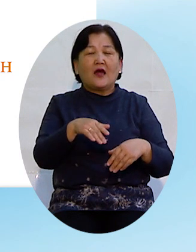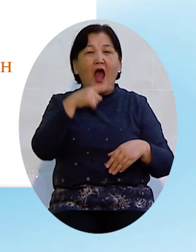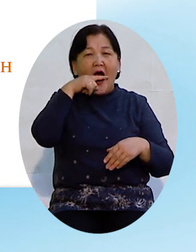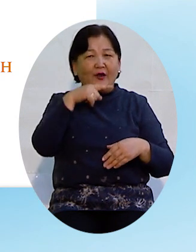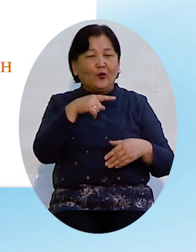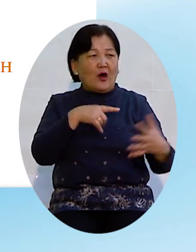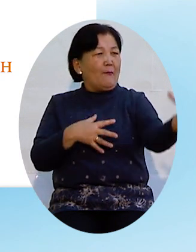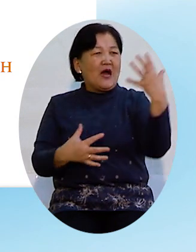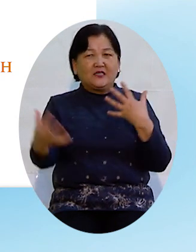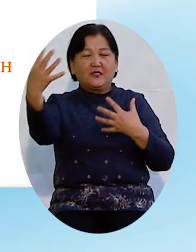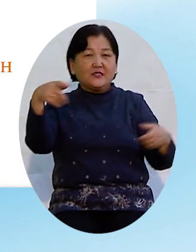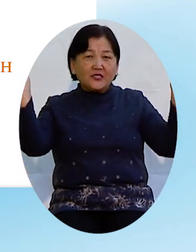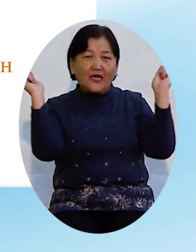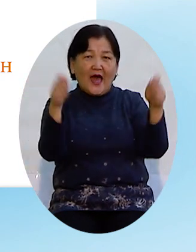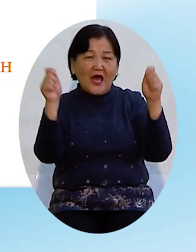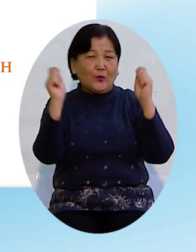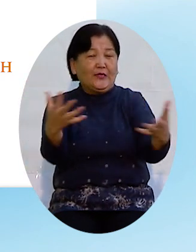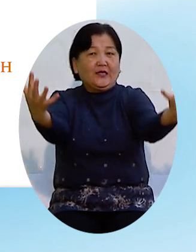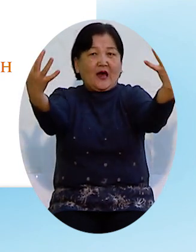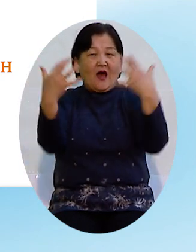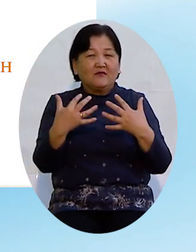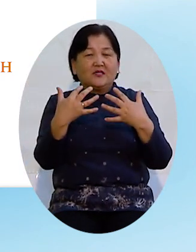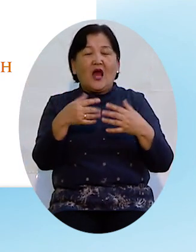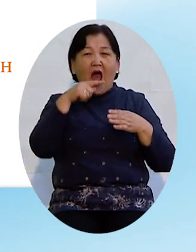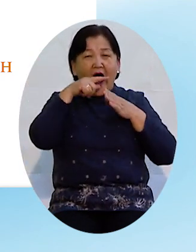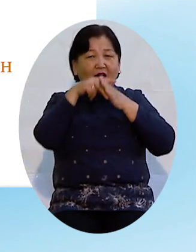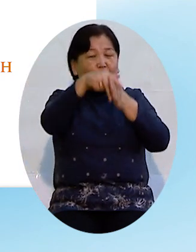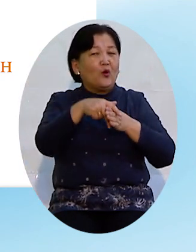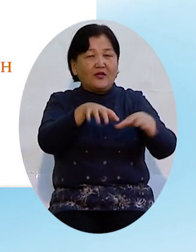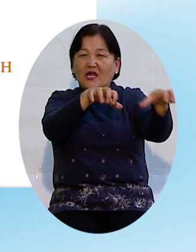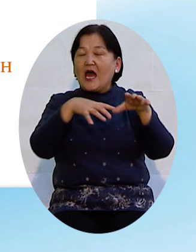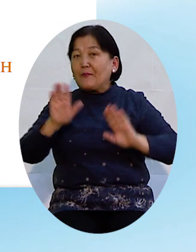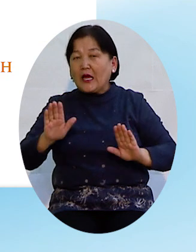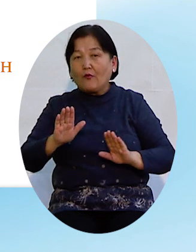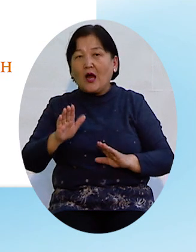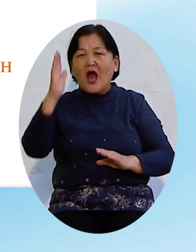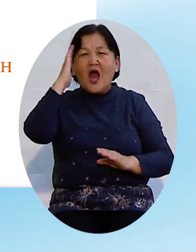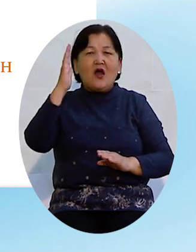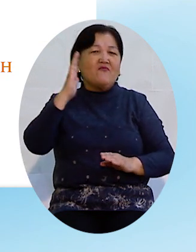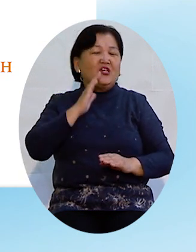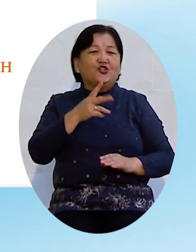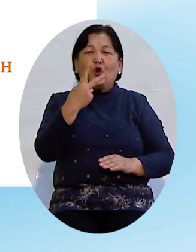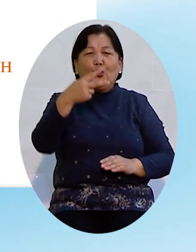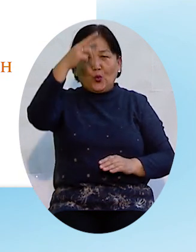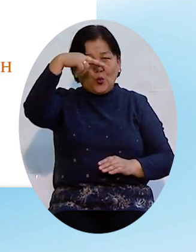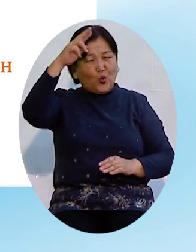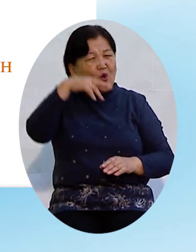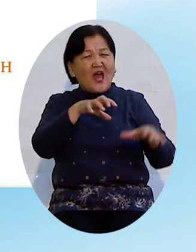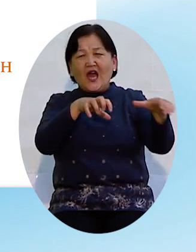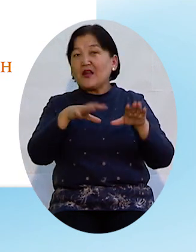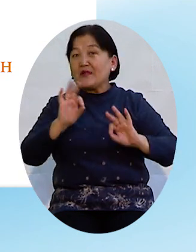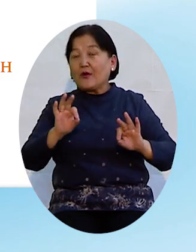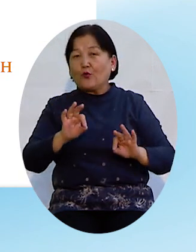ирсэн. Адууган харамлаагүй. Эх орносоо. Аав ээж нь хүүгээ харамлаагүй. Миний